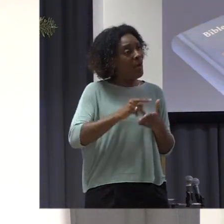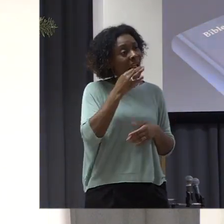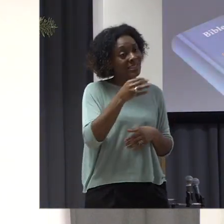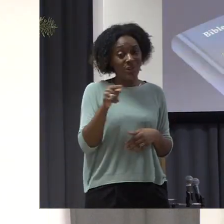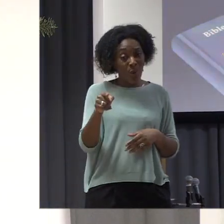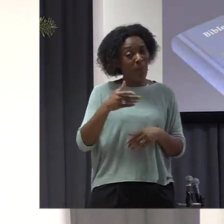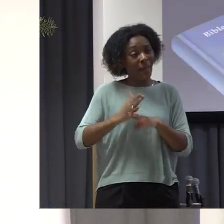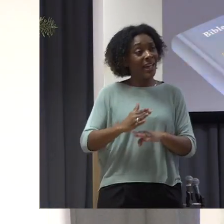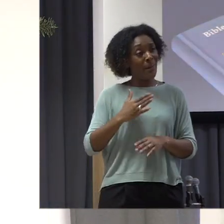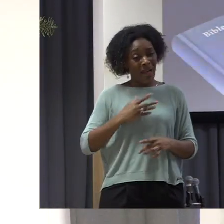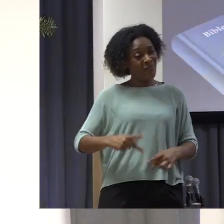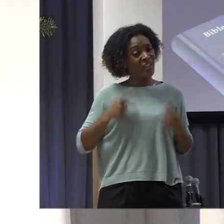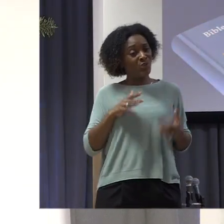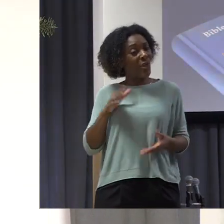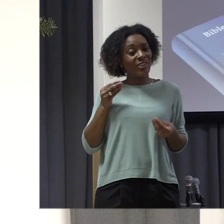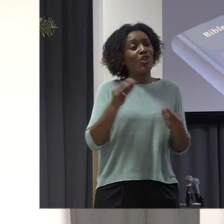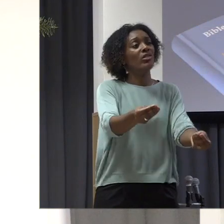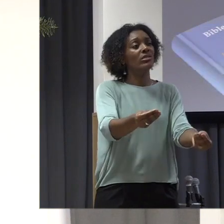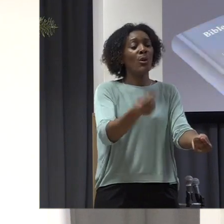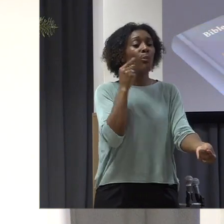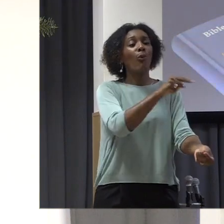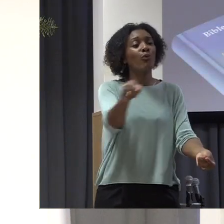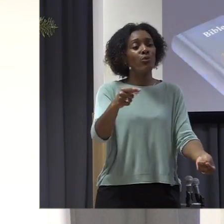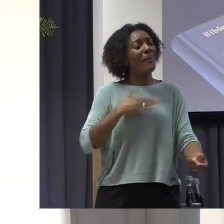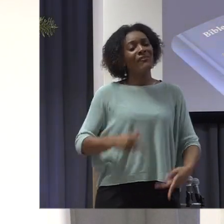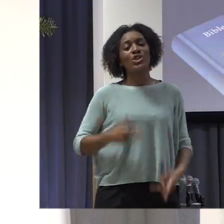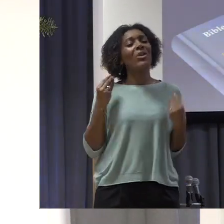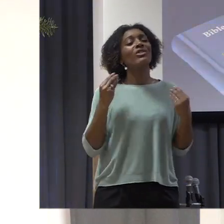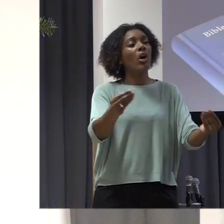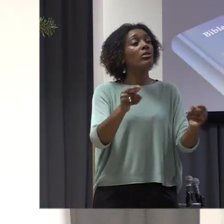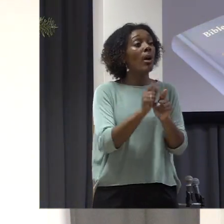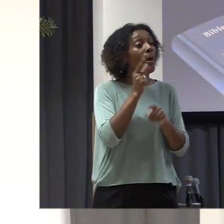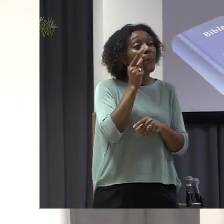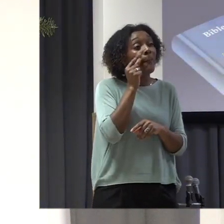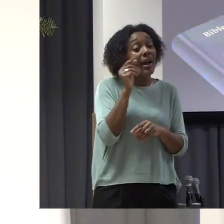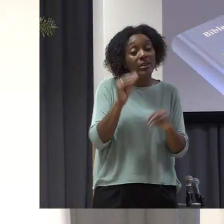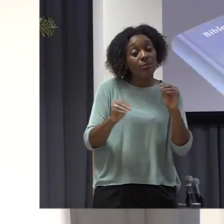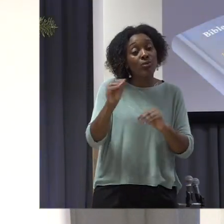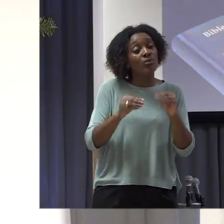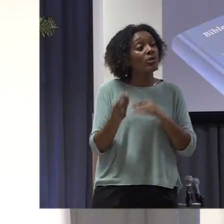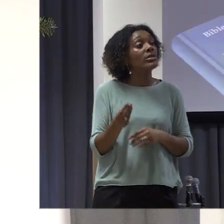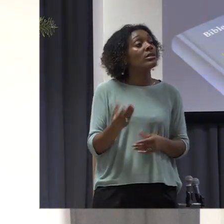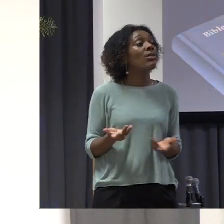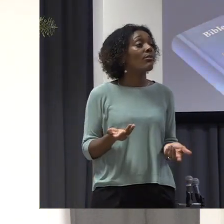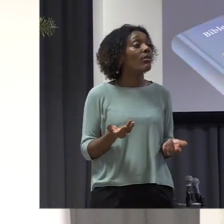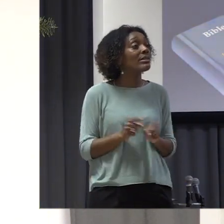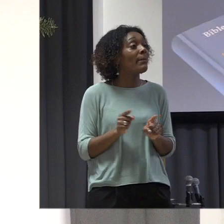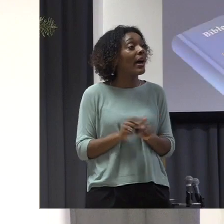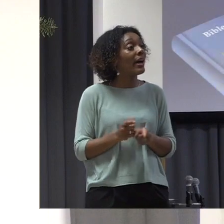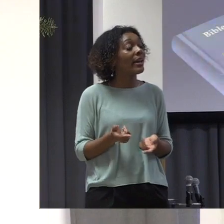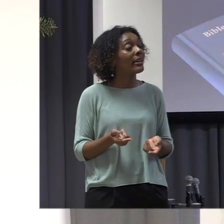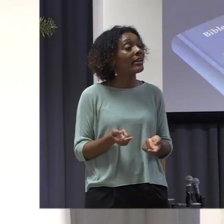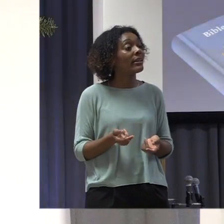donner leur vie pour ces personnes, comme un père prend soin de ses enfants. Le